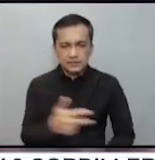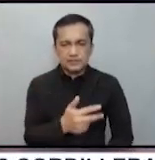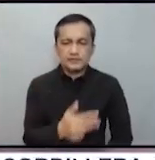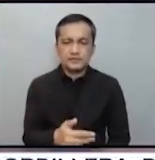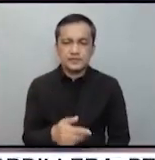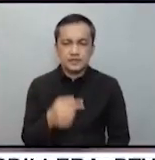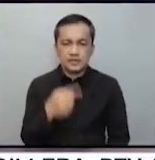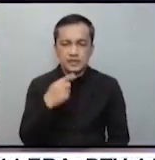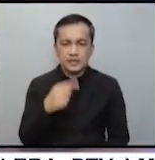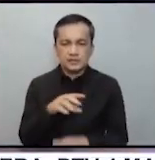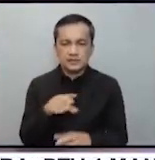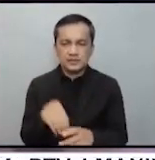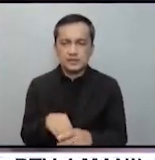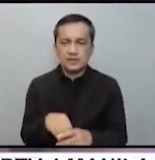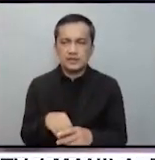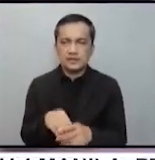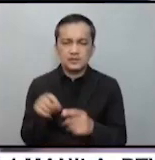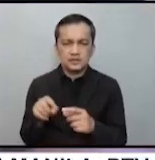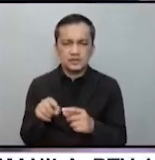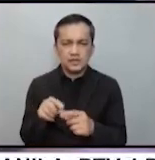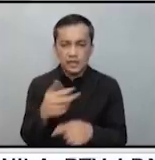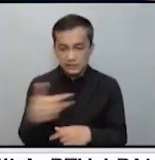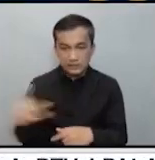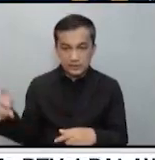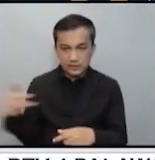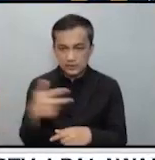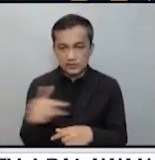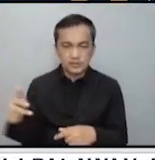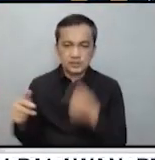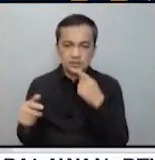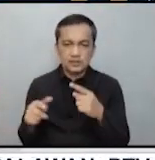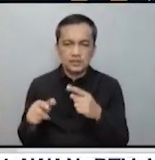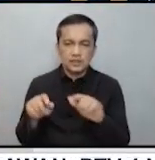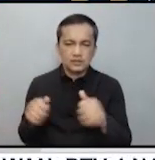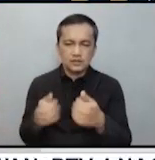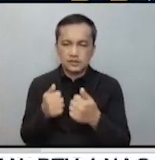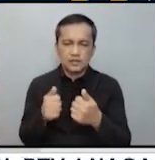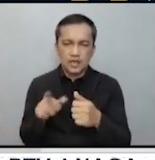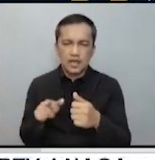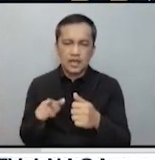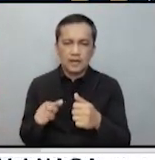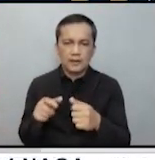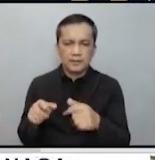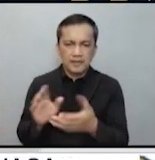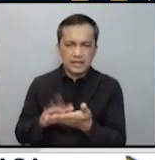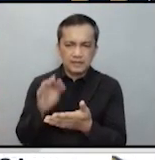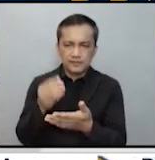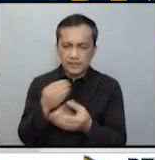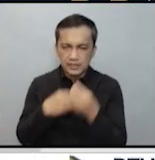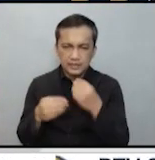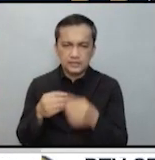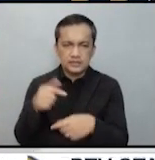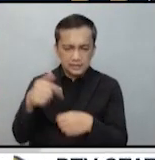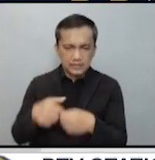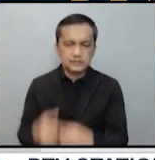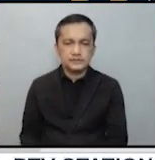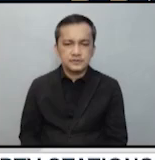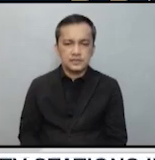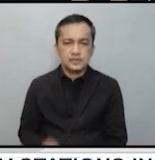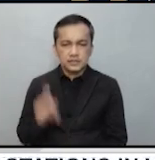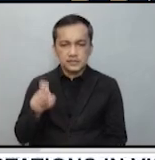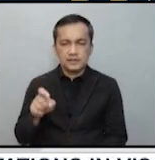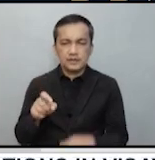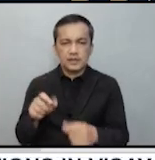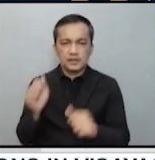hinaharap ng ASEAN, ang mataas na presyo ng pagkain at produktong petrolyo, bagay na dapat na anilang aksyonan ng ASEAN member states